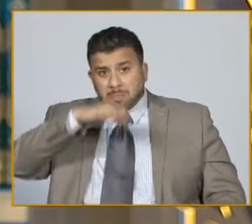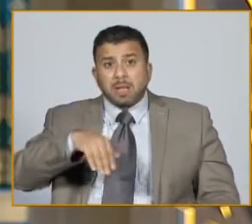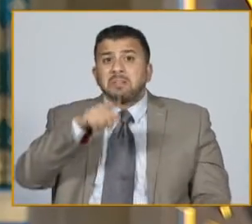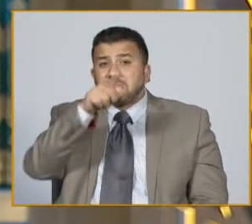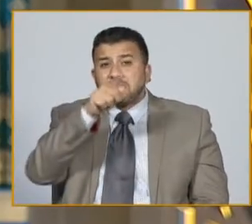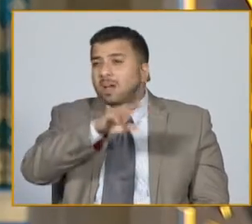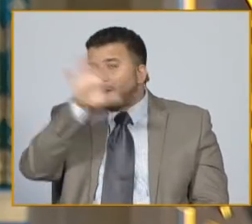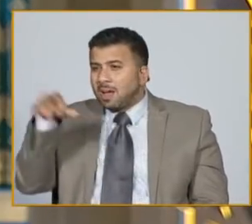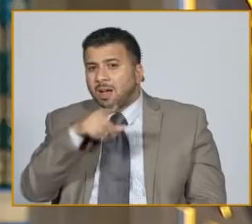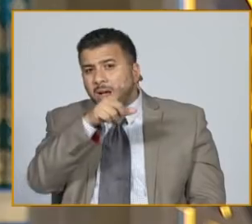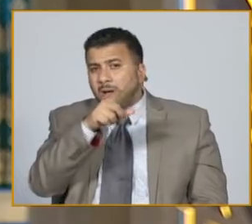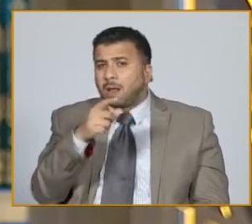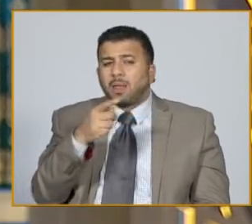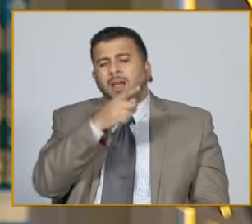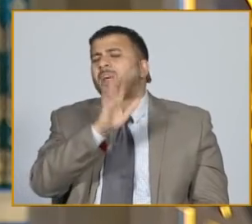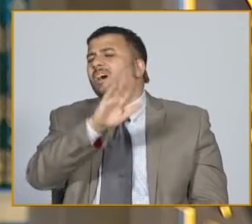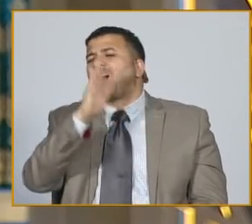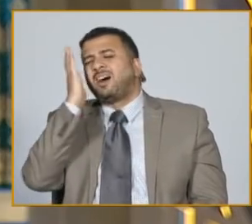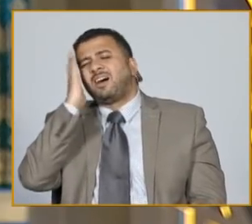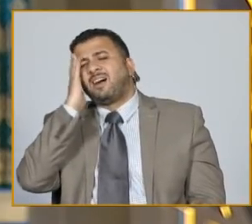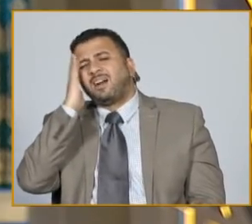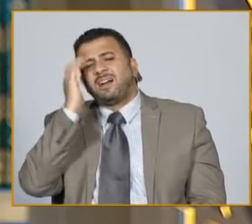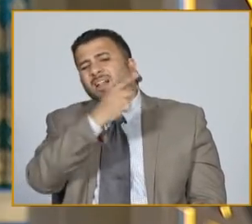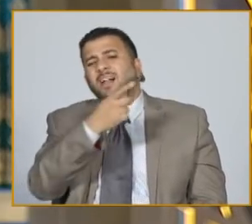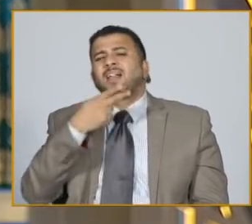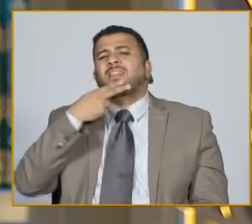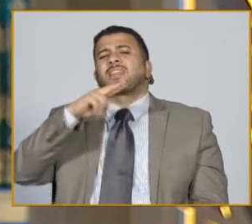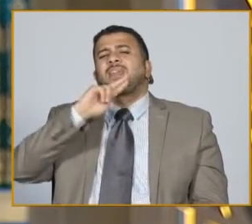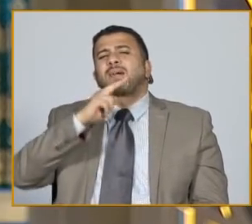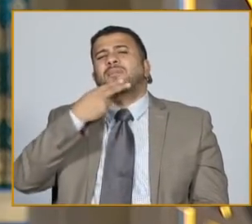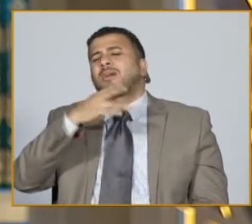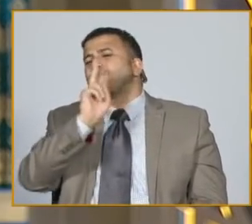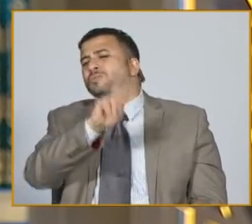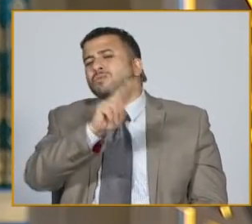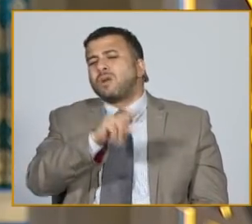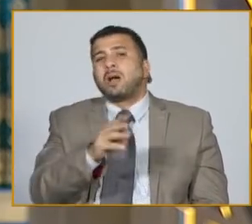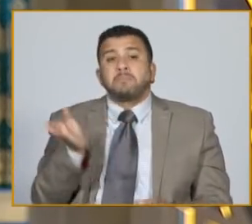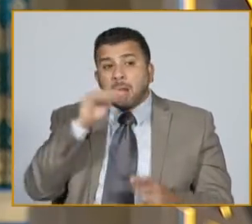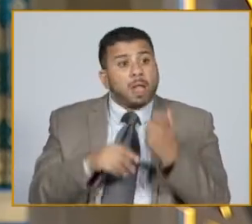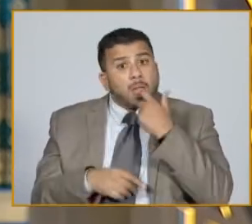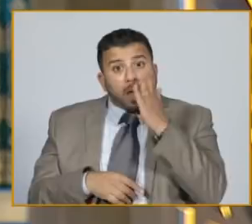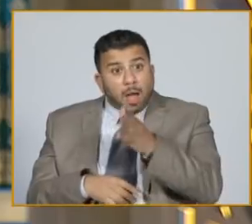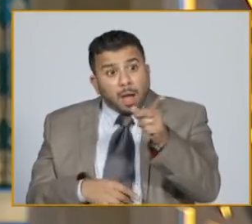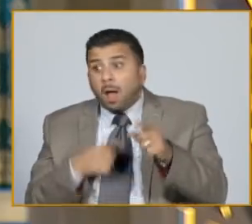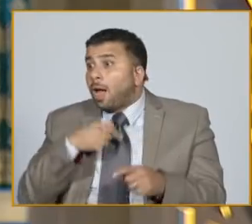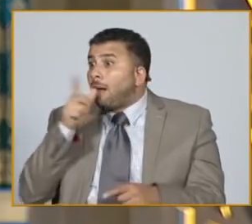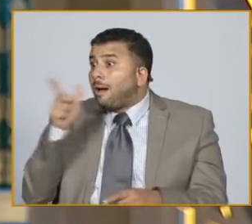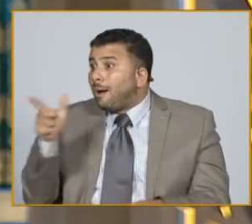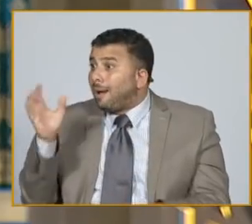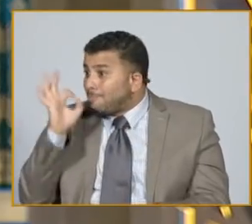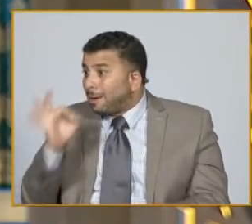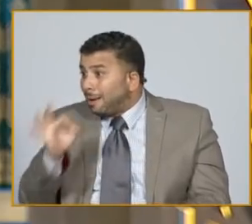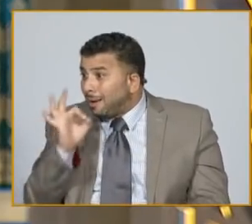صدق. الآن إذا جاء الصادق إذا جاب خبر الناس كلها تطمئن له وترتاح